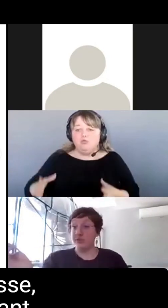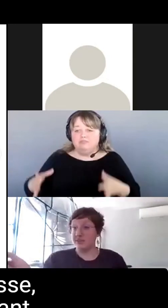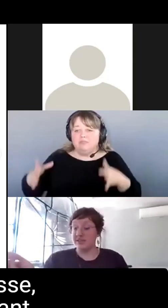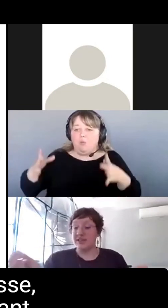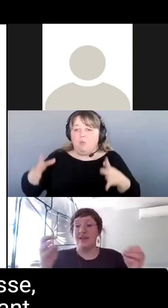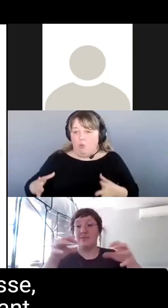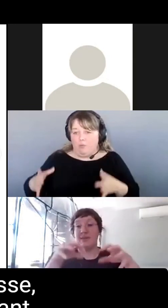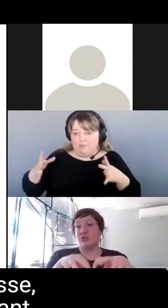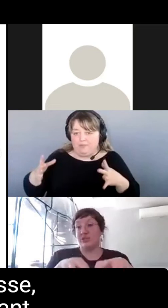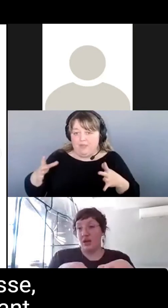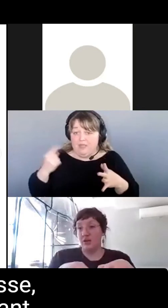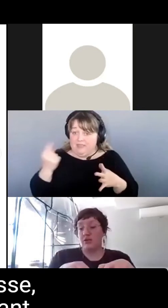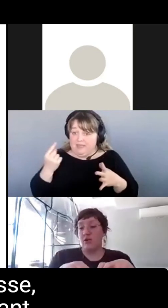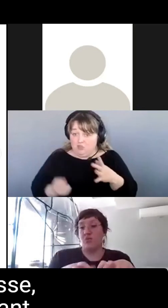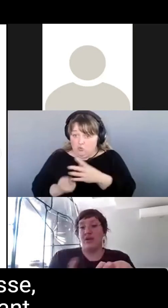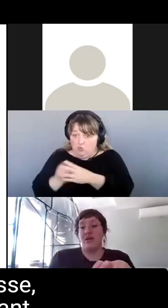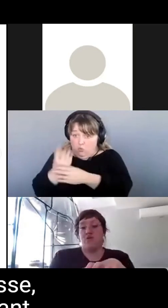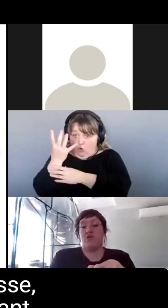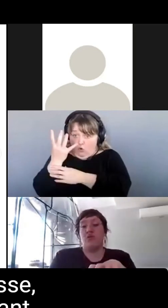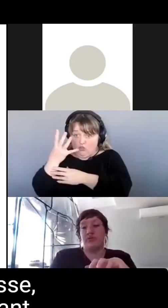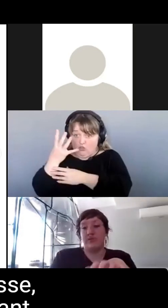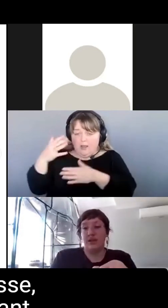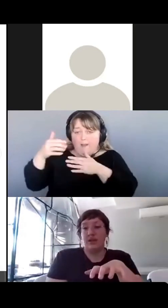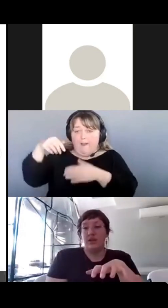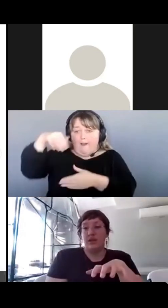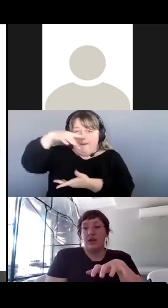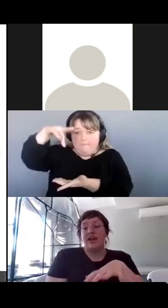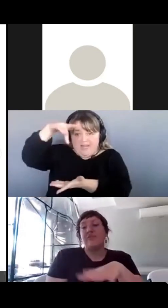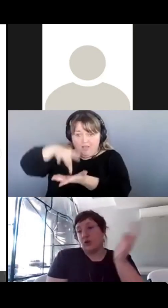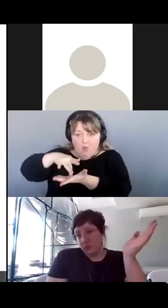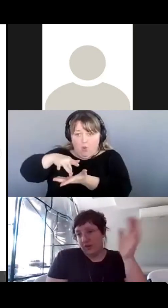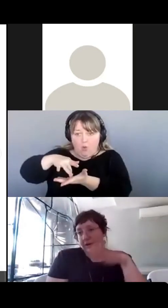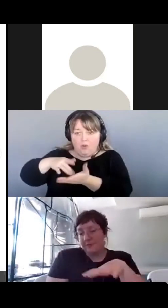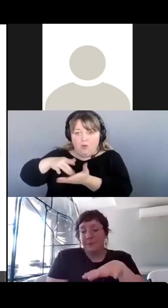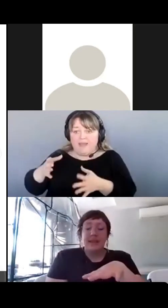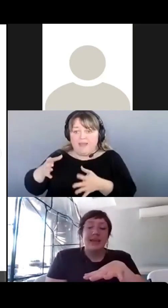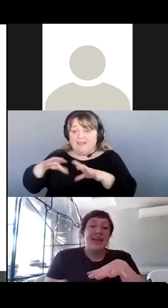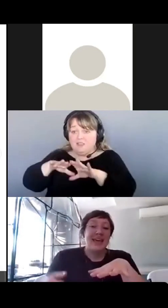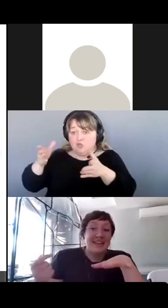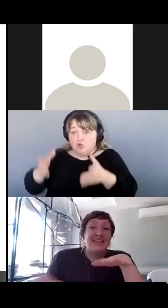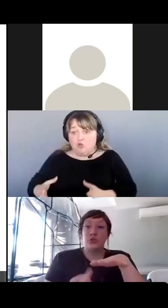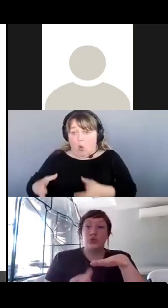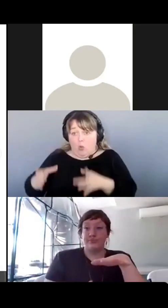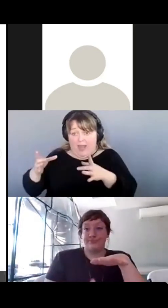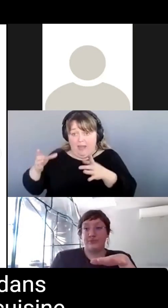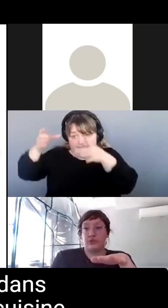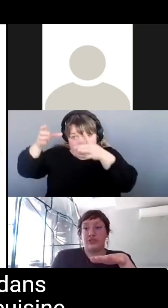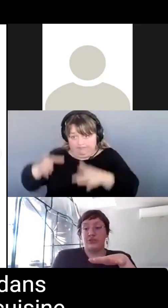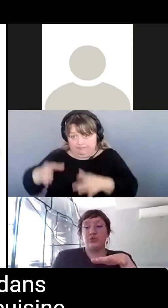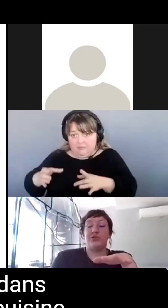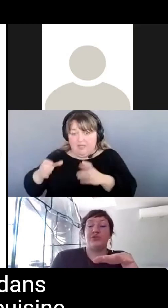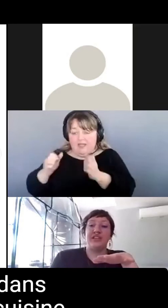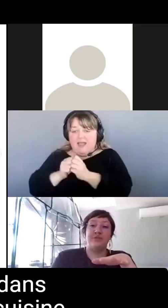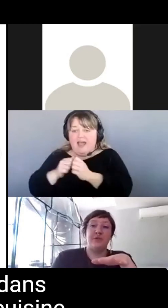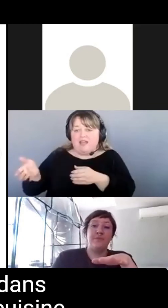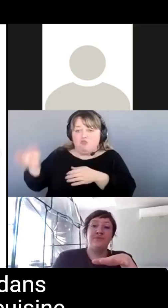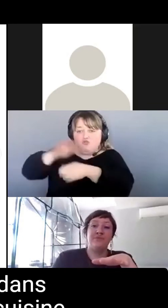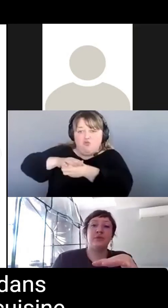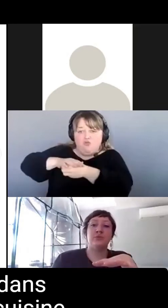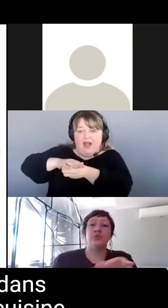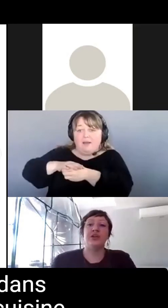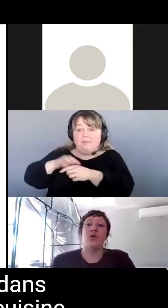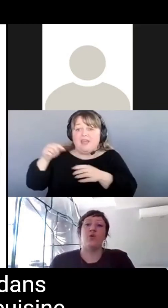qui pousse, mais au centre, on met un contenant avec un couvert et des trous. Donc, il y a des trous qui sont faits dans le